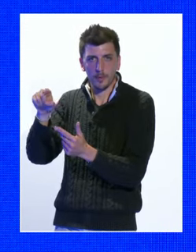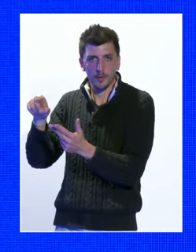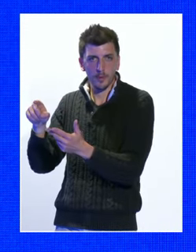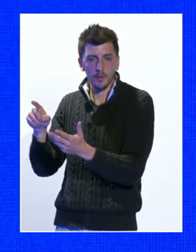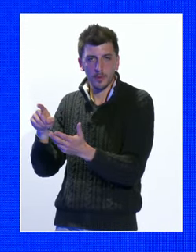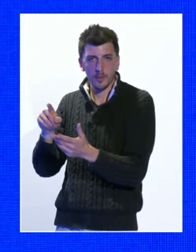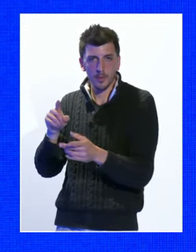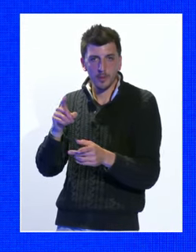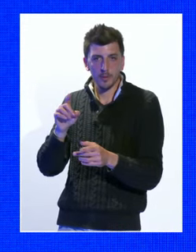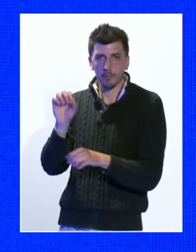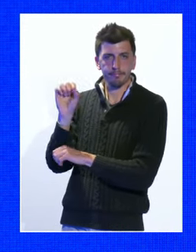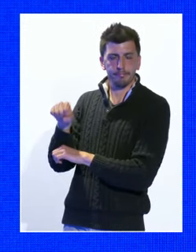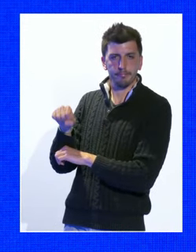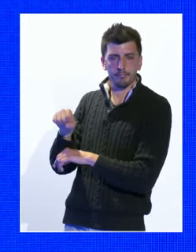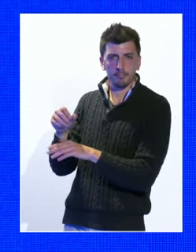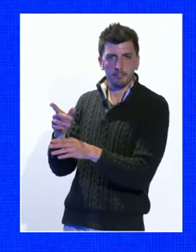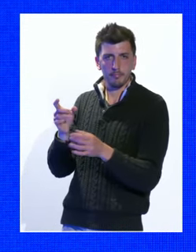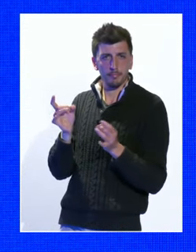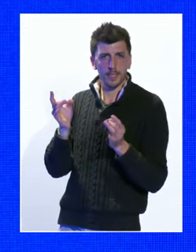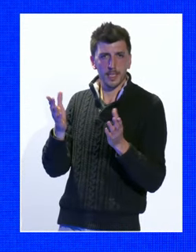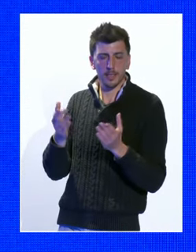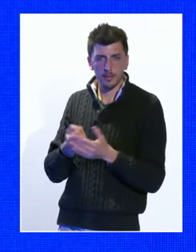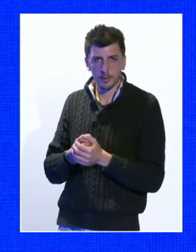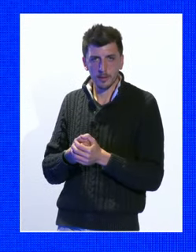vivent chaque jour, c'est-à-dire